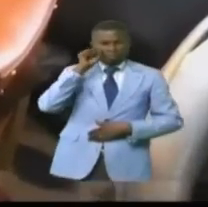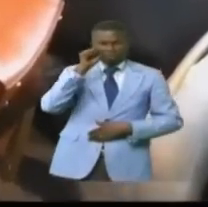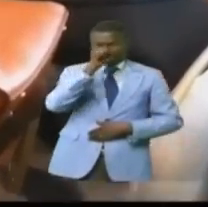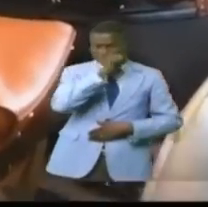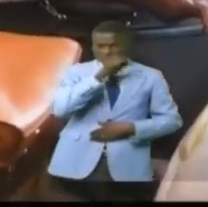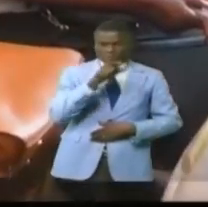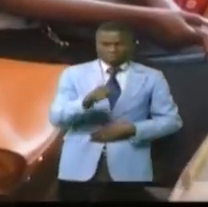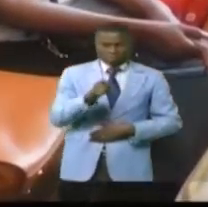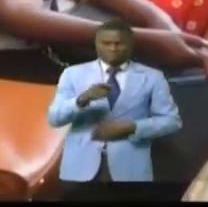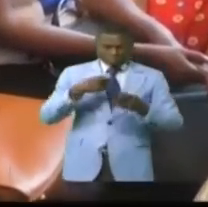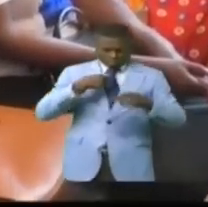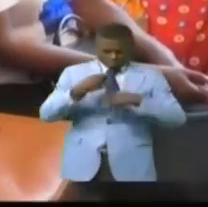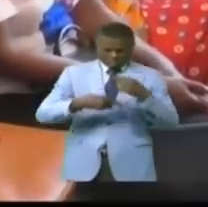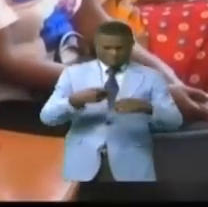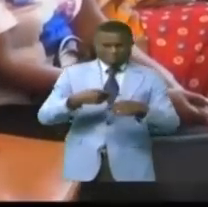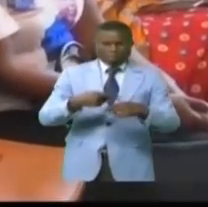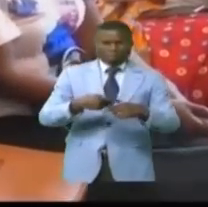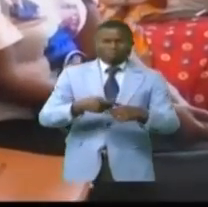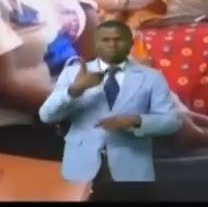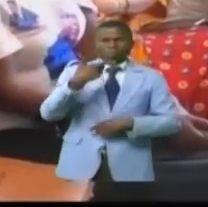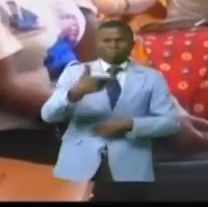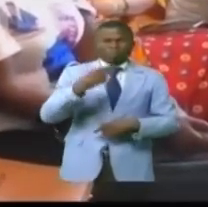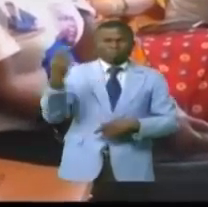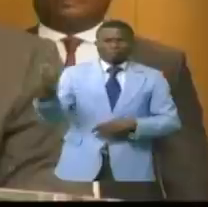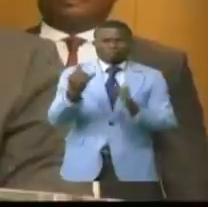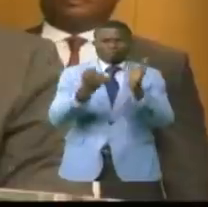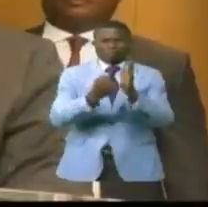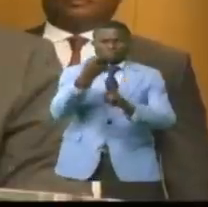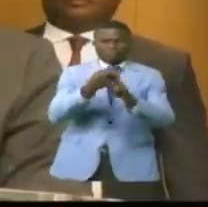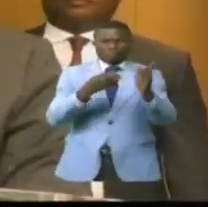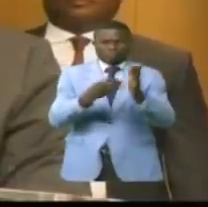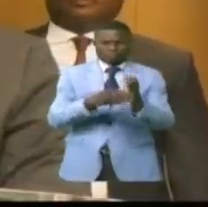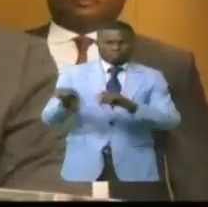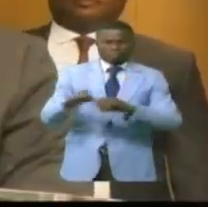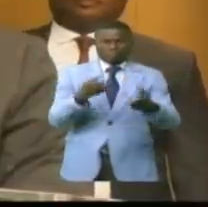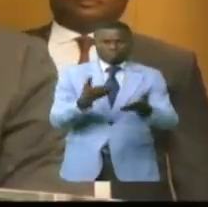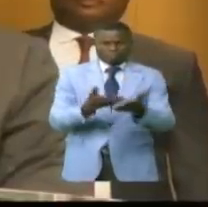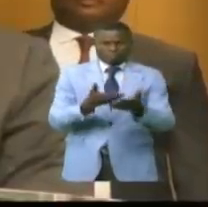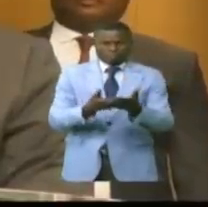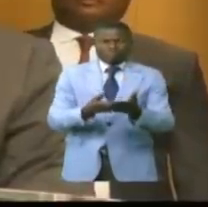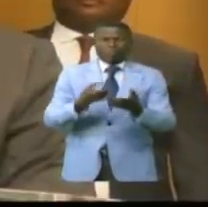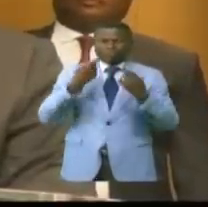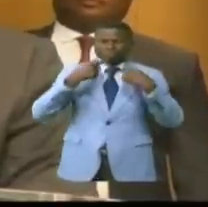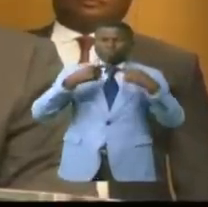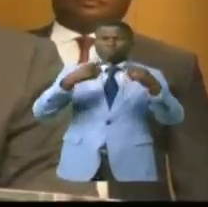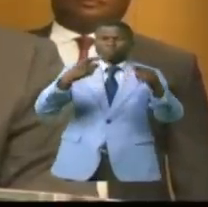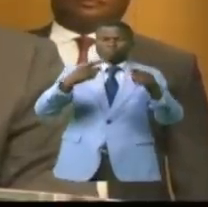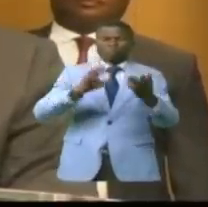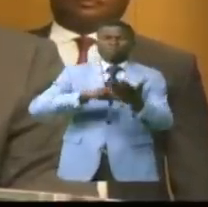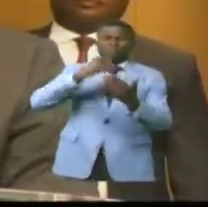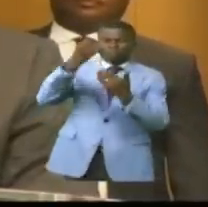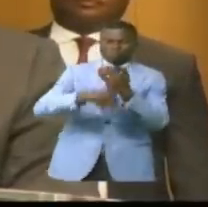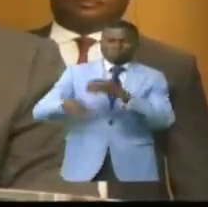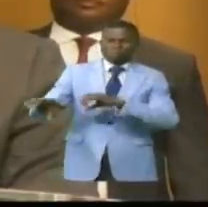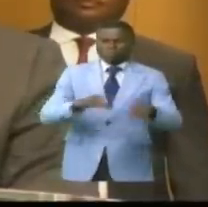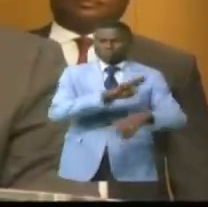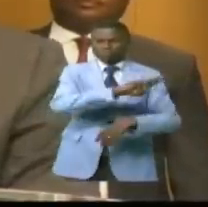Kyenge, qui a lancé ce mardi 26 septembre 2023 ses activités, a rappelé que le programme